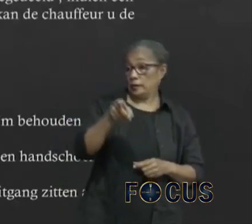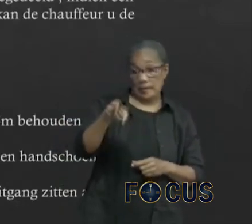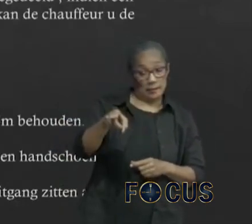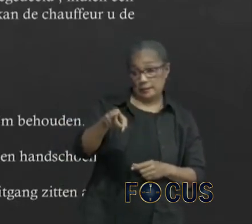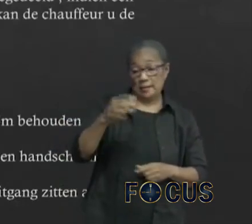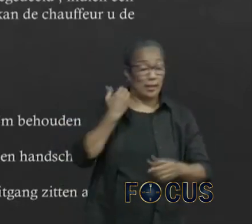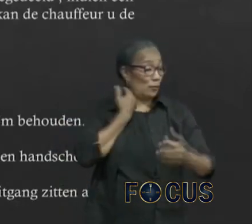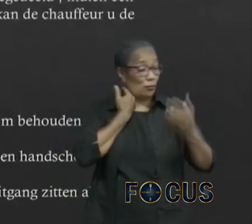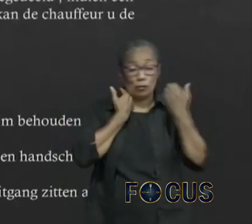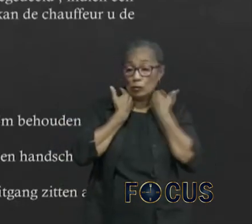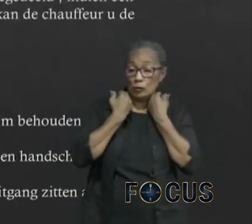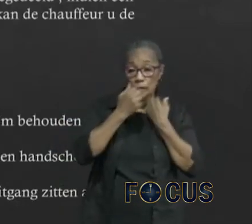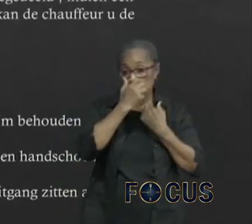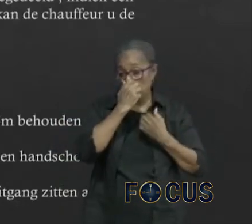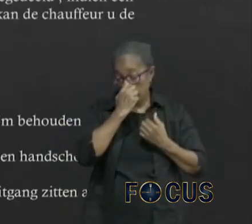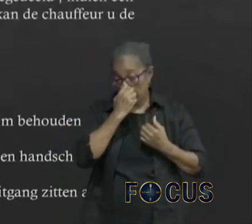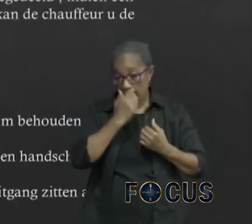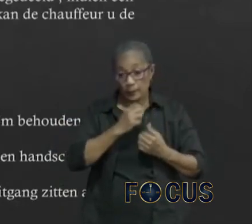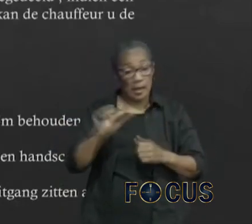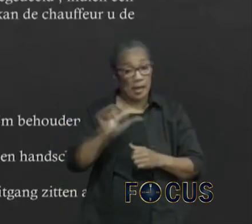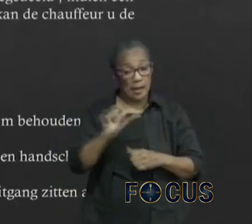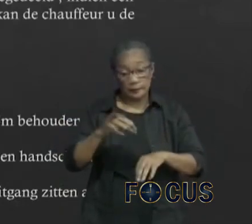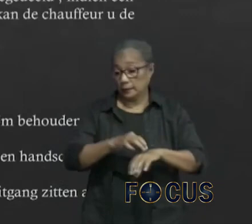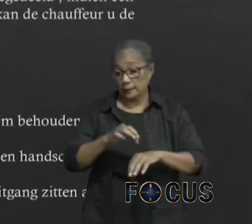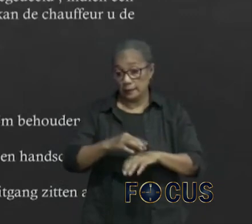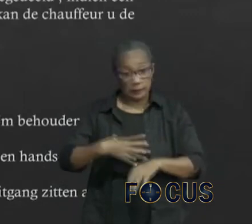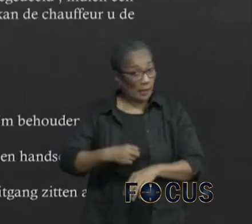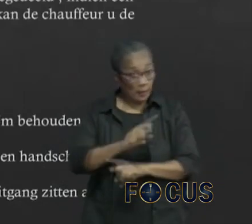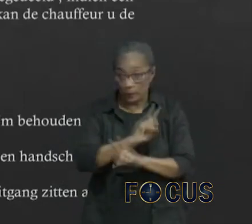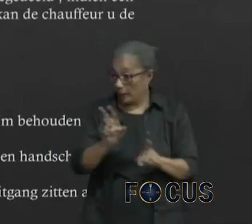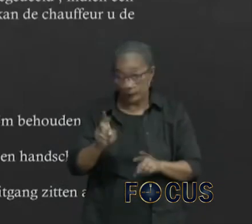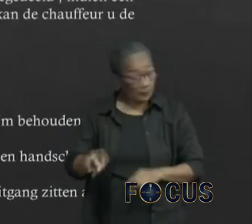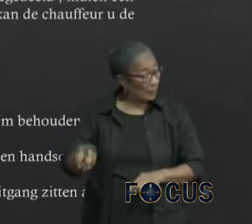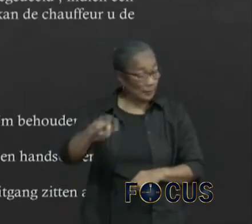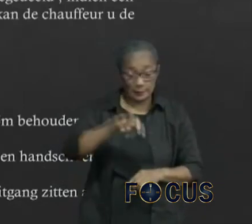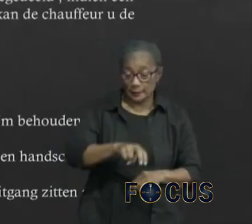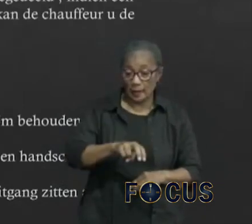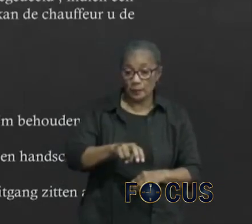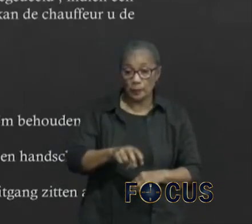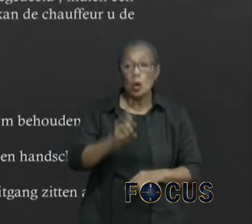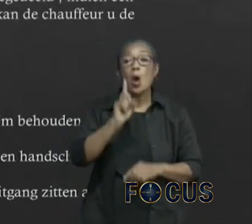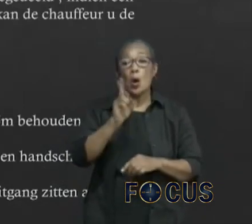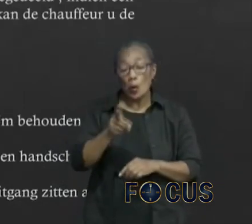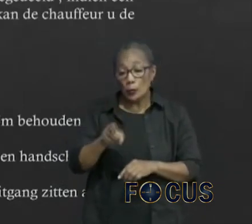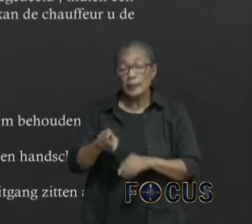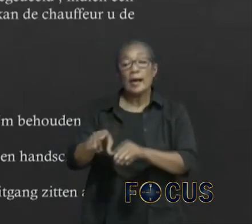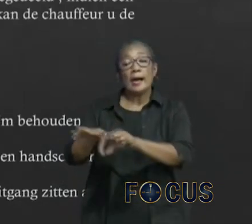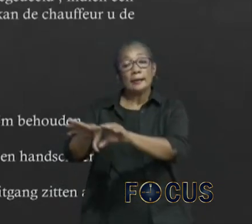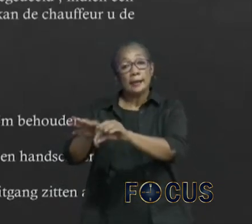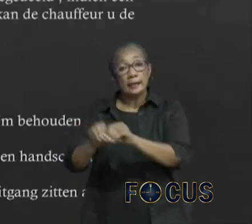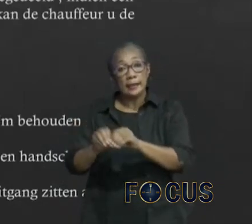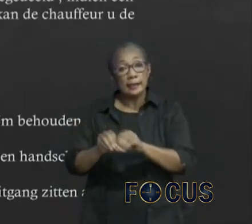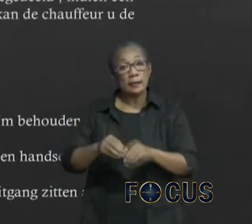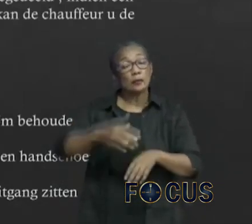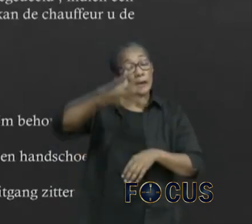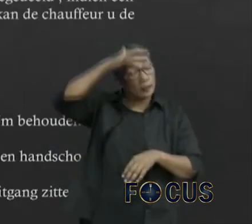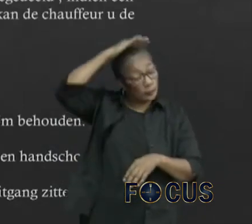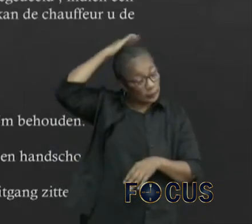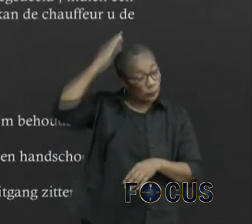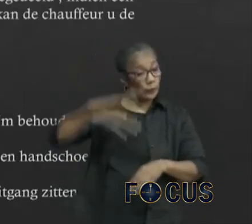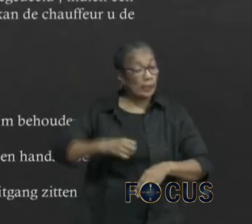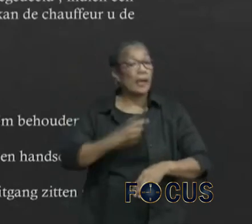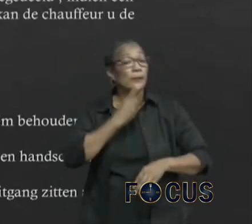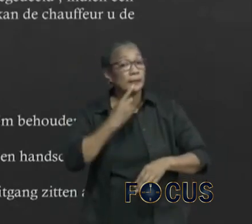koorts, verkoudheidsklachten of andere ziektesymptomen heeft. Houdt u aan de regels wat door de chauffeur is medegedeeld. Indien